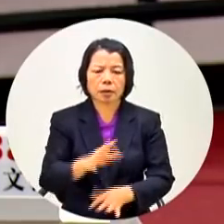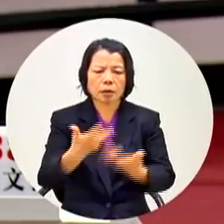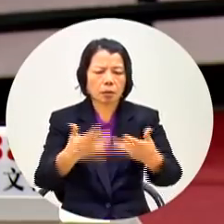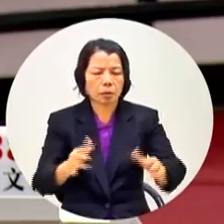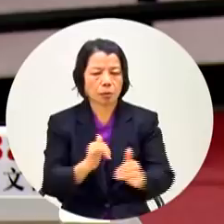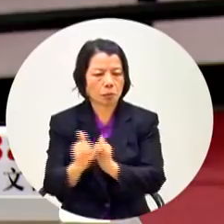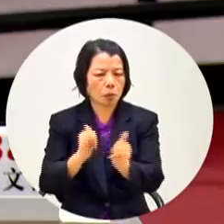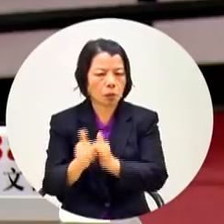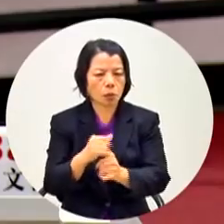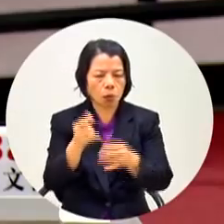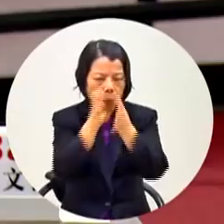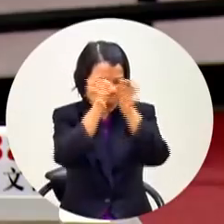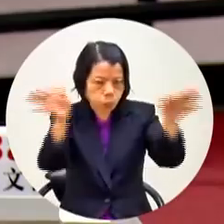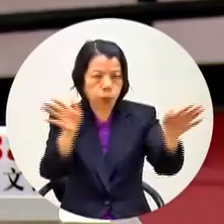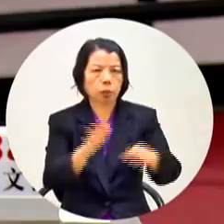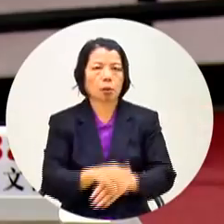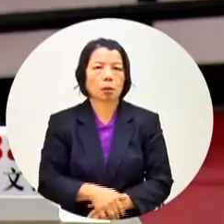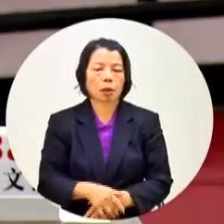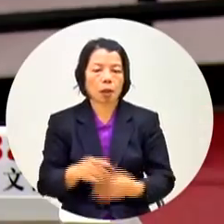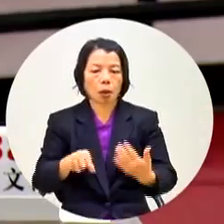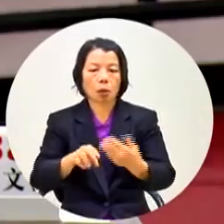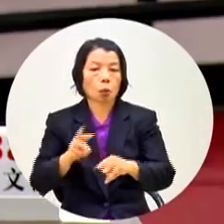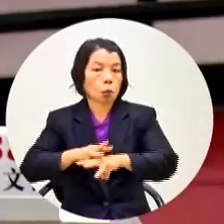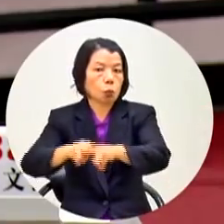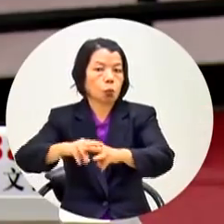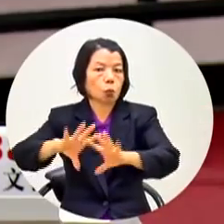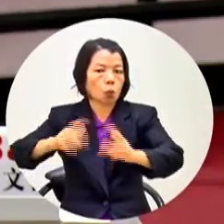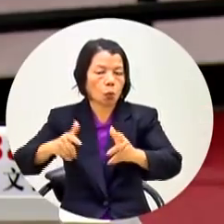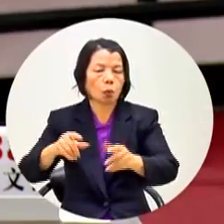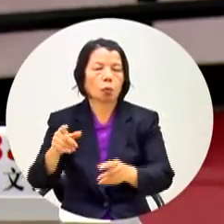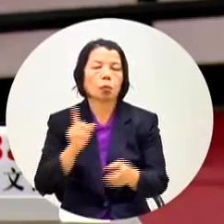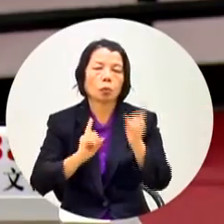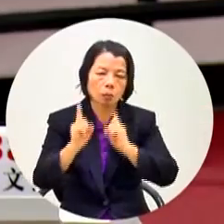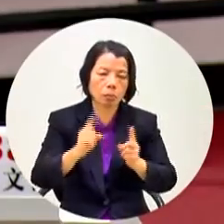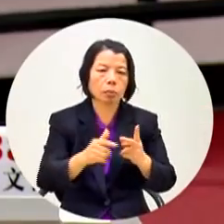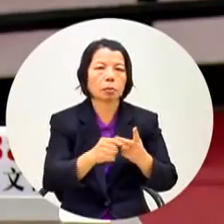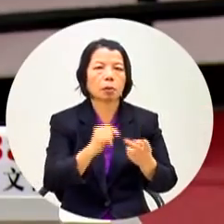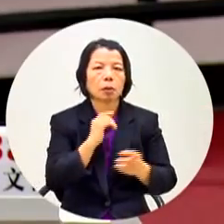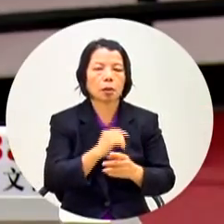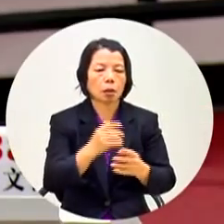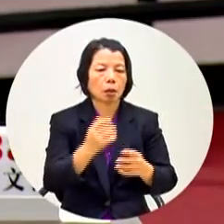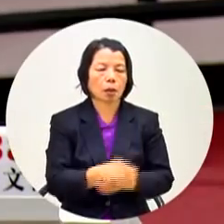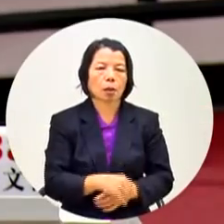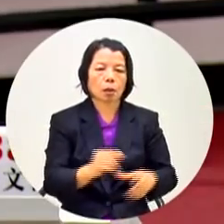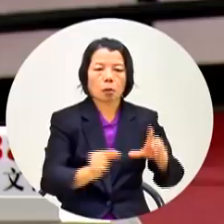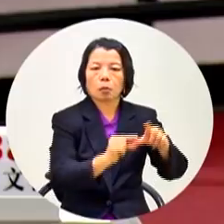国铁佗还是看 Google 的，很多专心的网络上讲的东西，